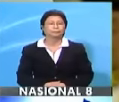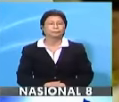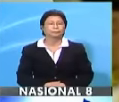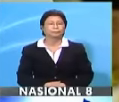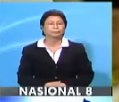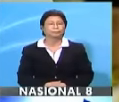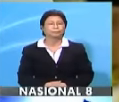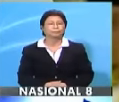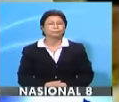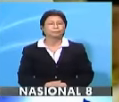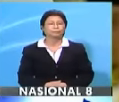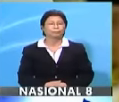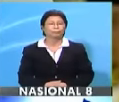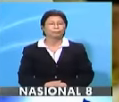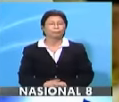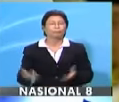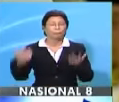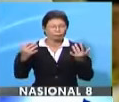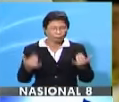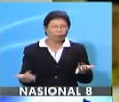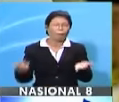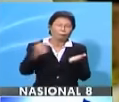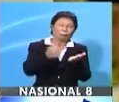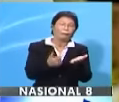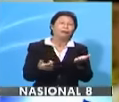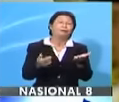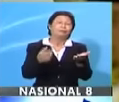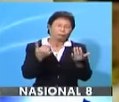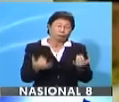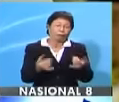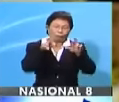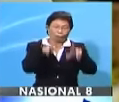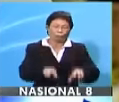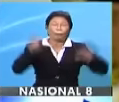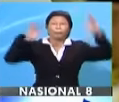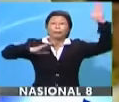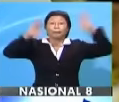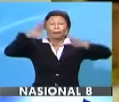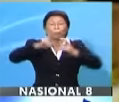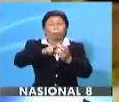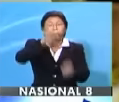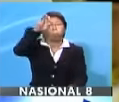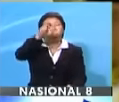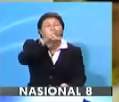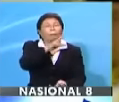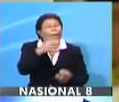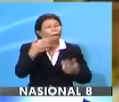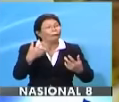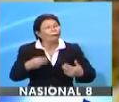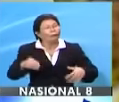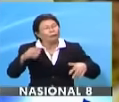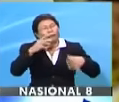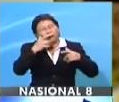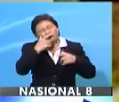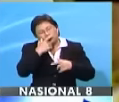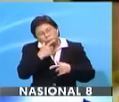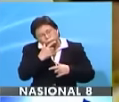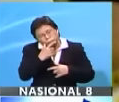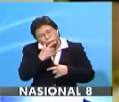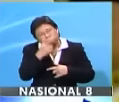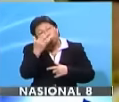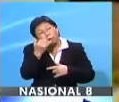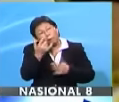Kini pula, rakyat Malaysia merasa terkejut dan sedih di atas